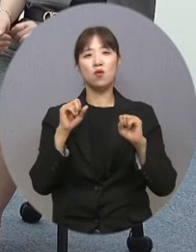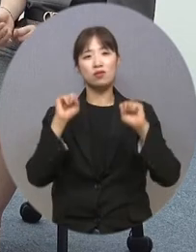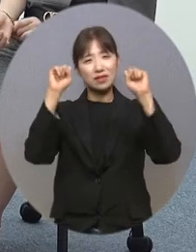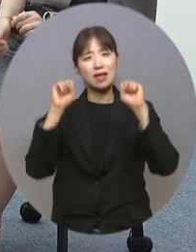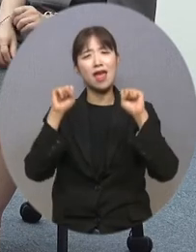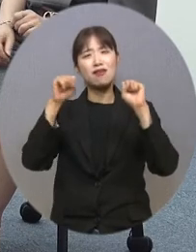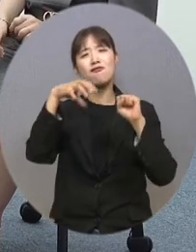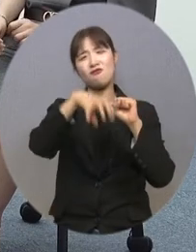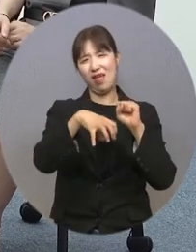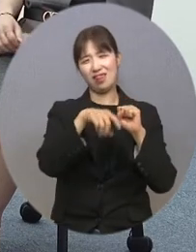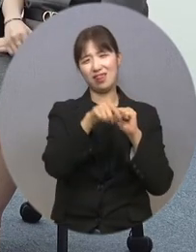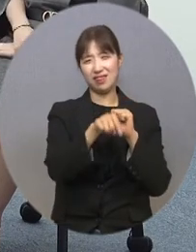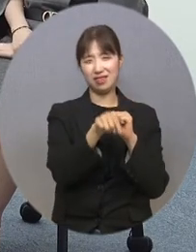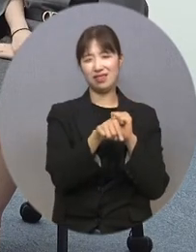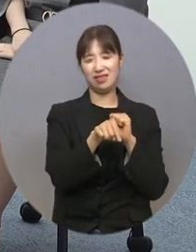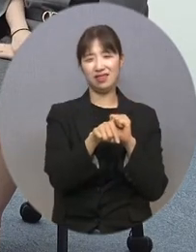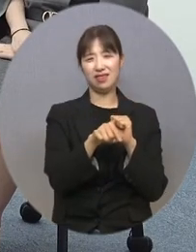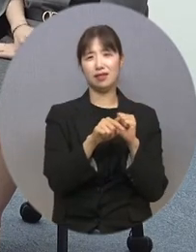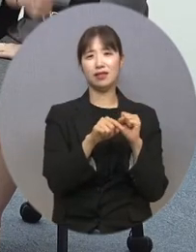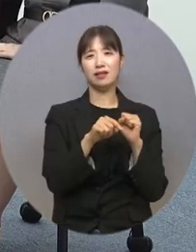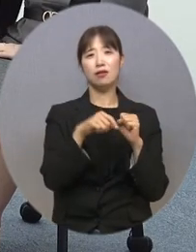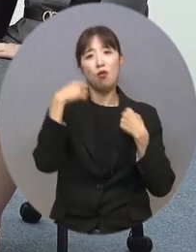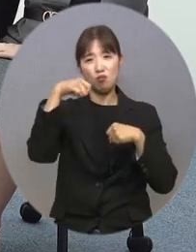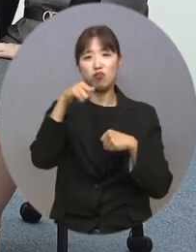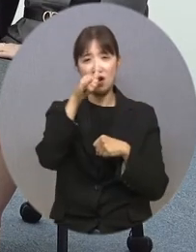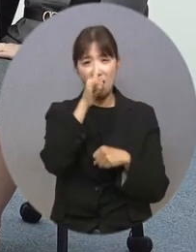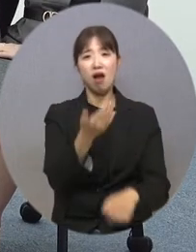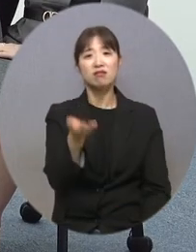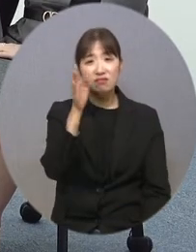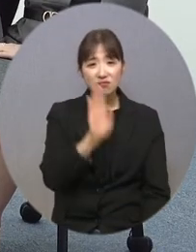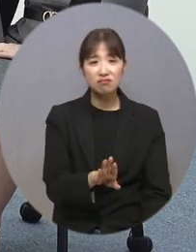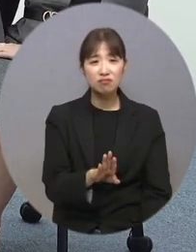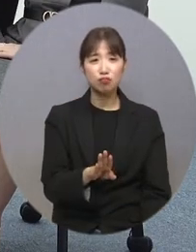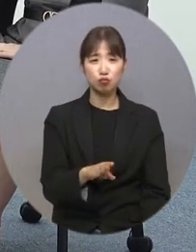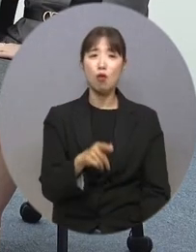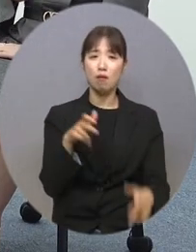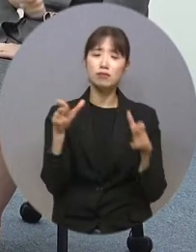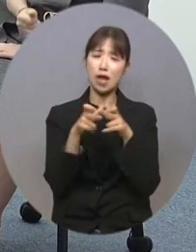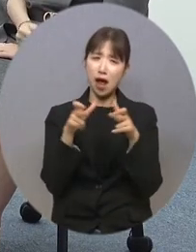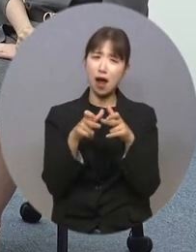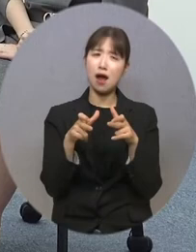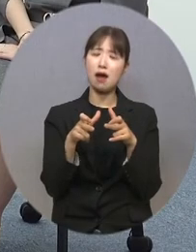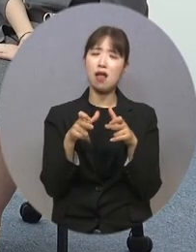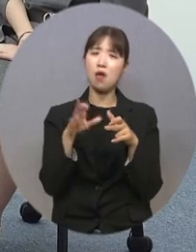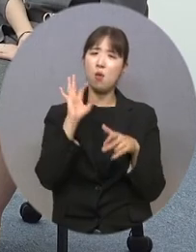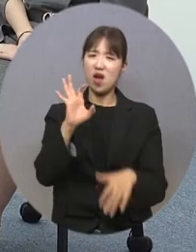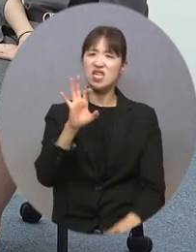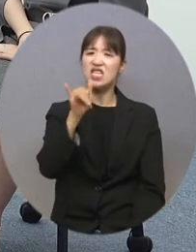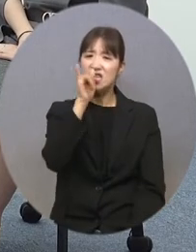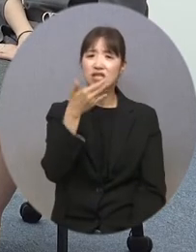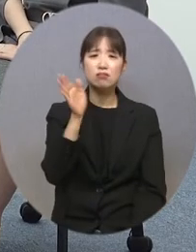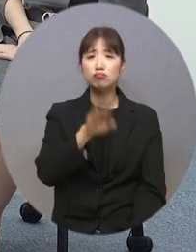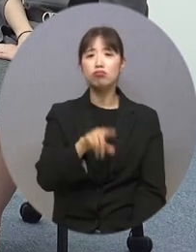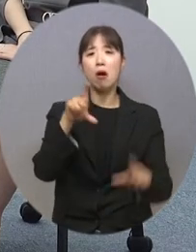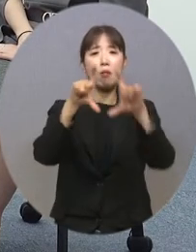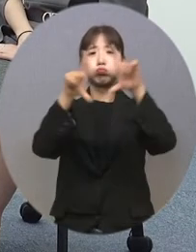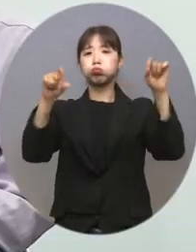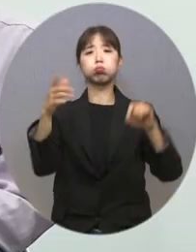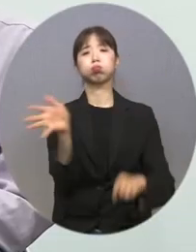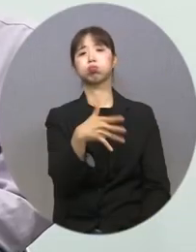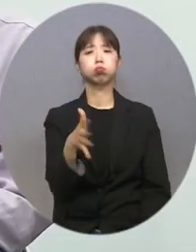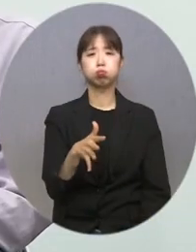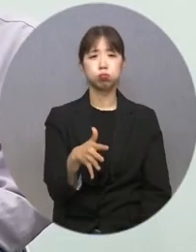것들은 거의 체육관 이런 것에서 하는데 분명 장애인 화장실이 있을 건데 안내가 잘 되어 있지